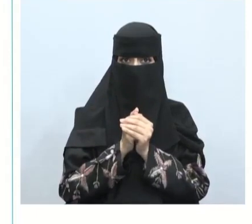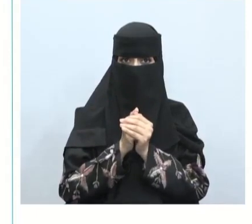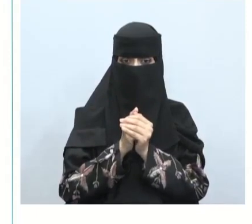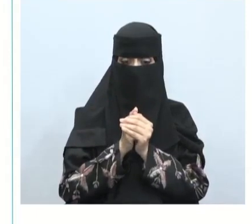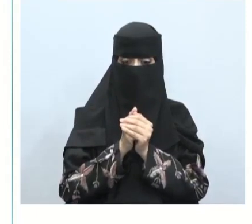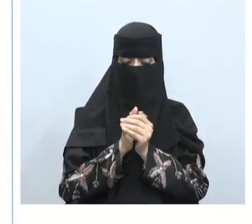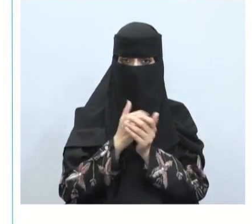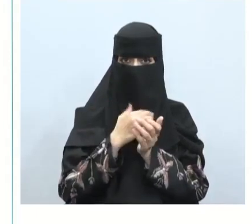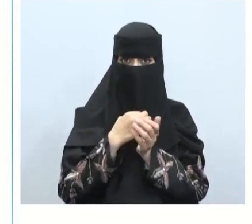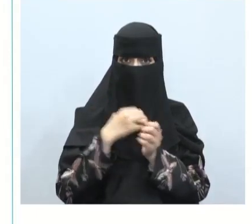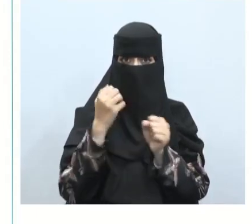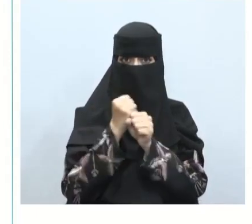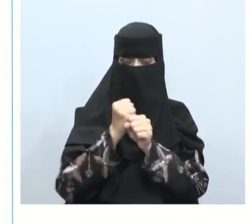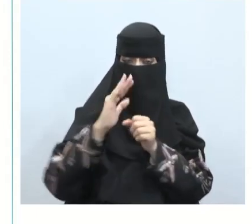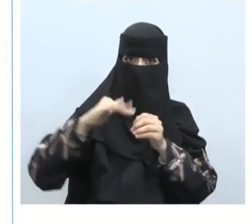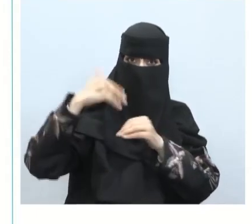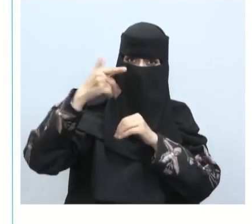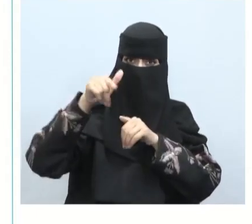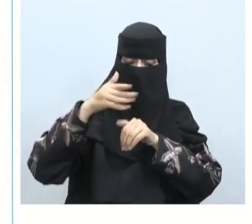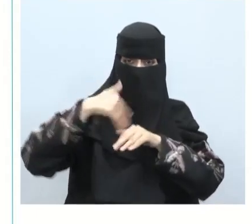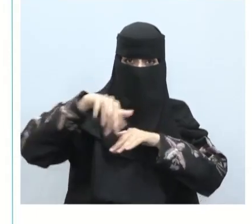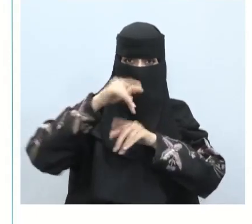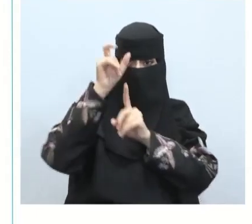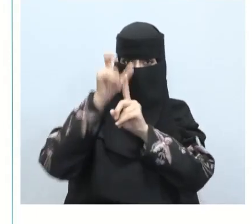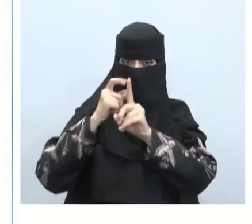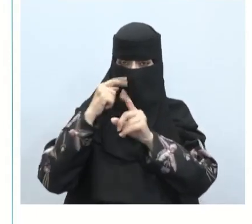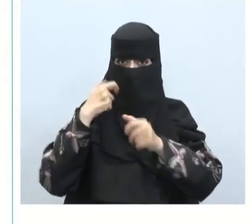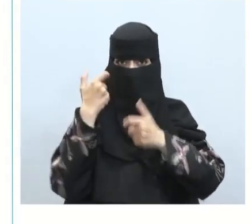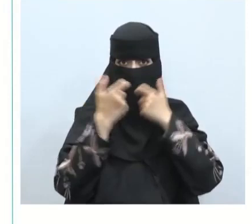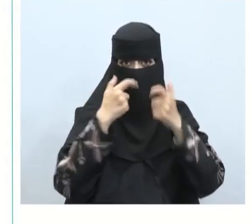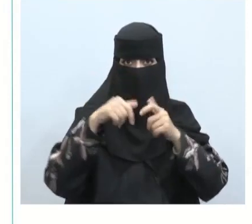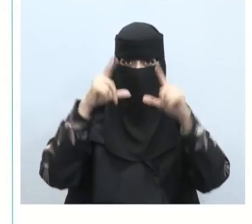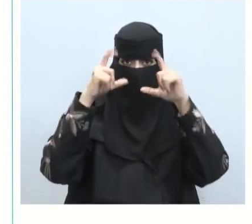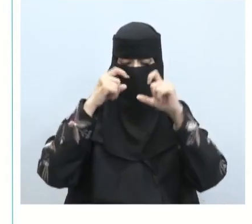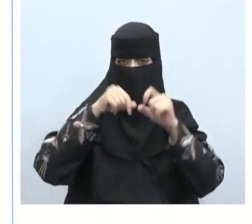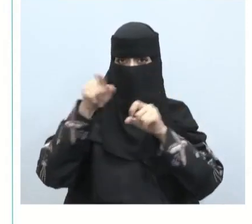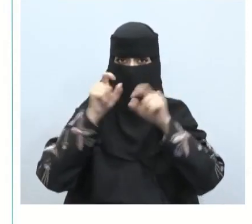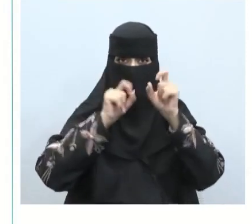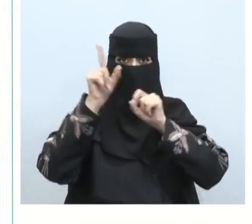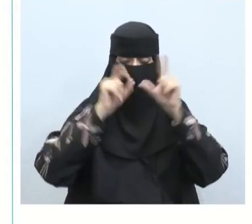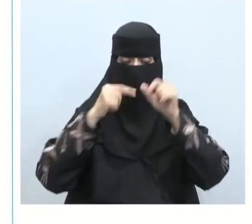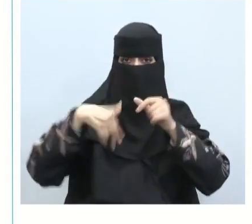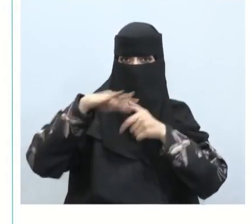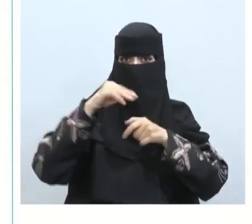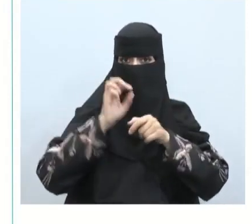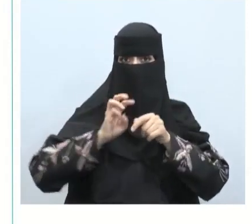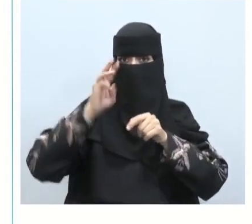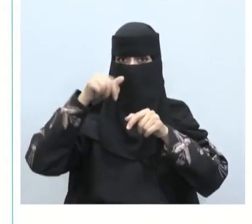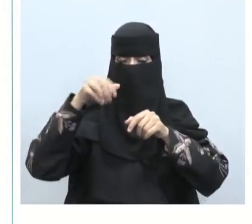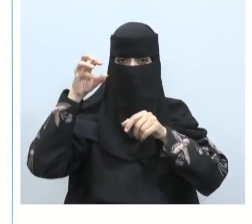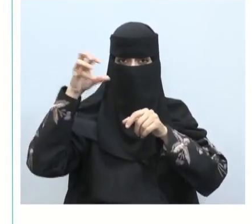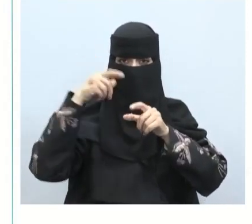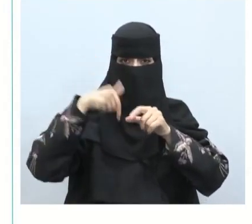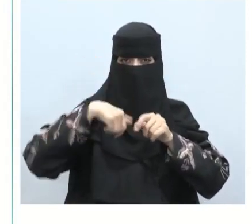حفظ المهمه التاليه ايضا هي على كل محرر العثور على صوره من الانترنت حول مشروع حديقه الملك